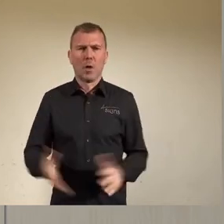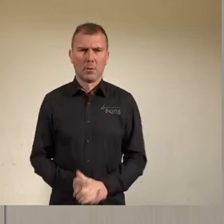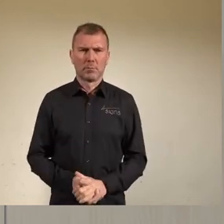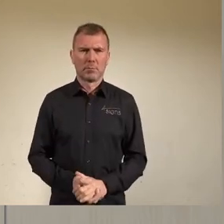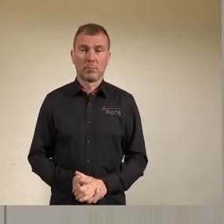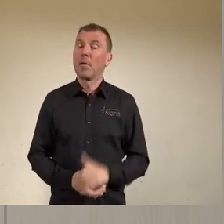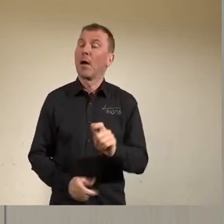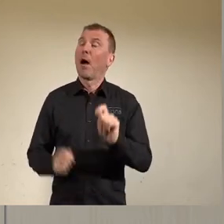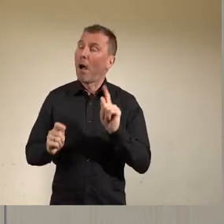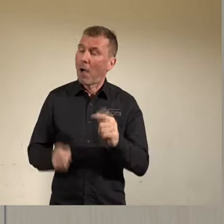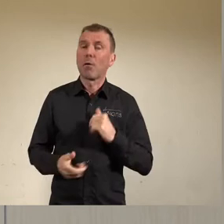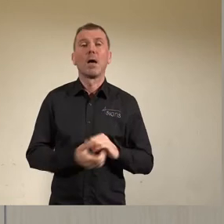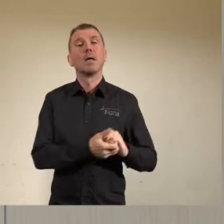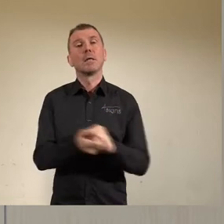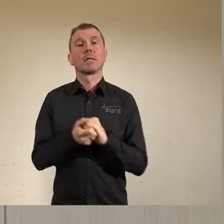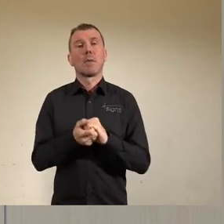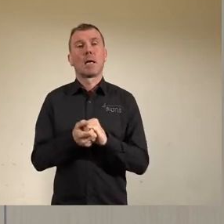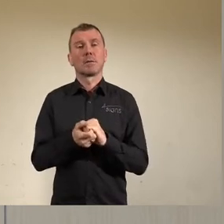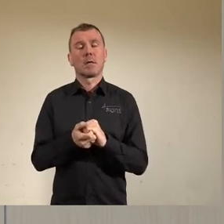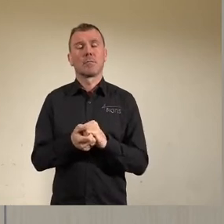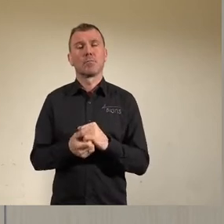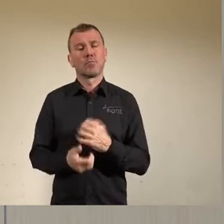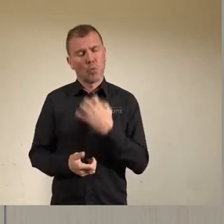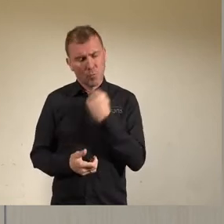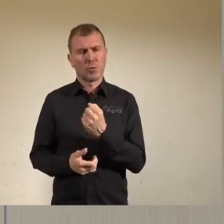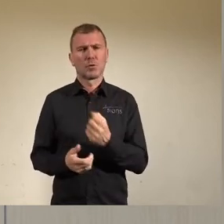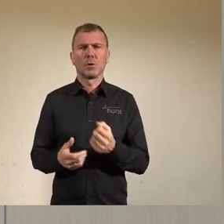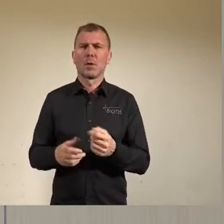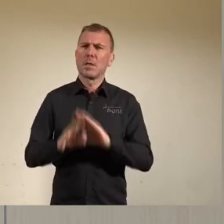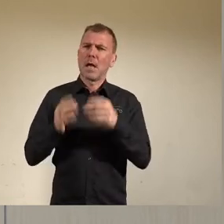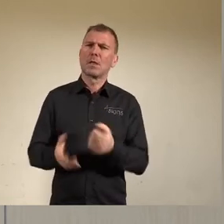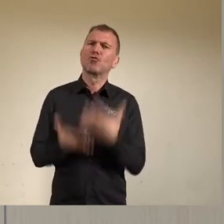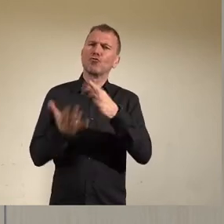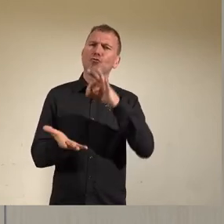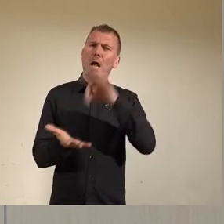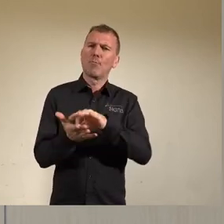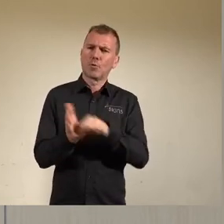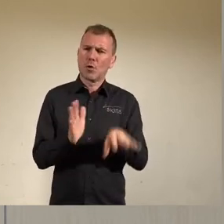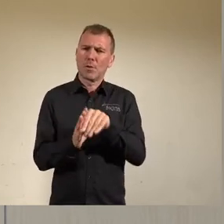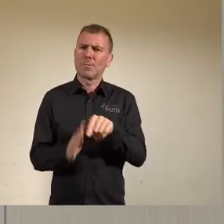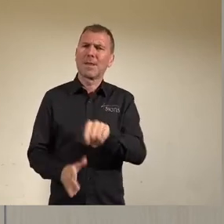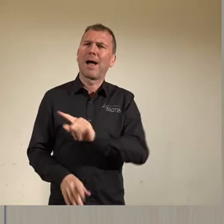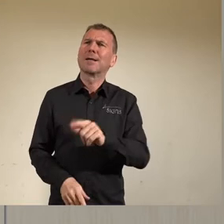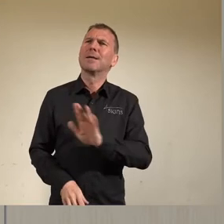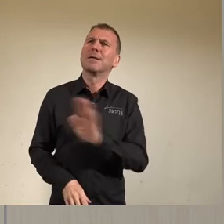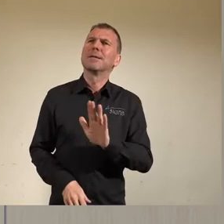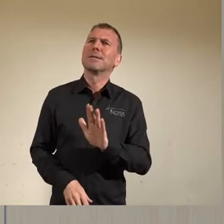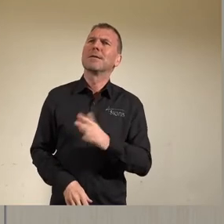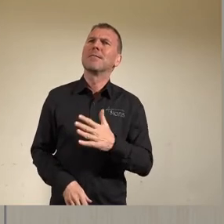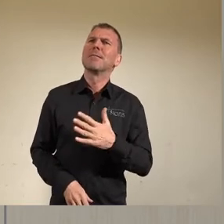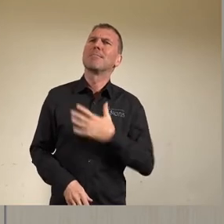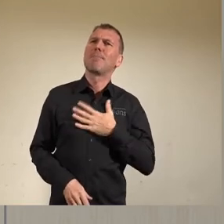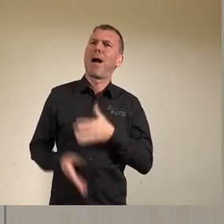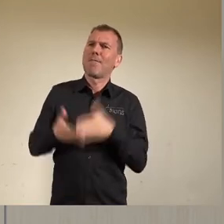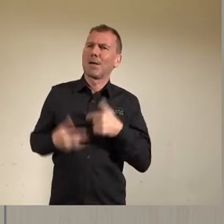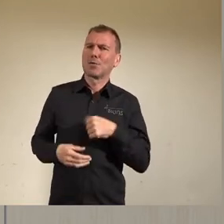Es gab auch den gemeinsamen Willen, im Haushalt Projekte und Schwerpunkte mitzutragen, die nicht zu den Herzensangelegenheiten einzelner Fraktionen